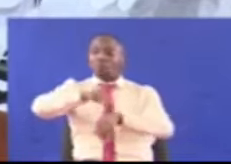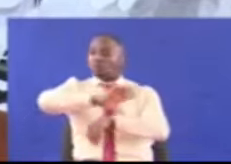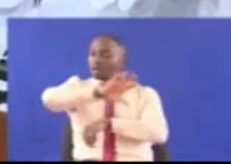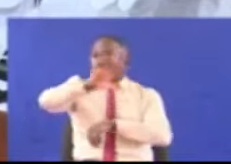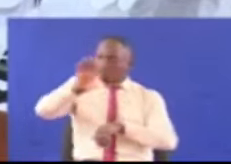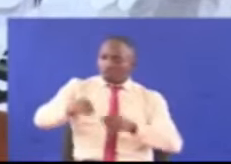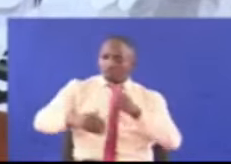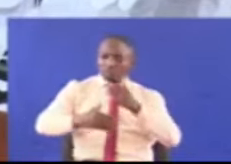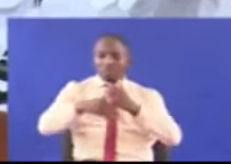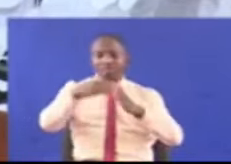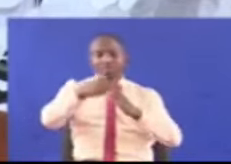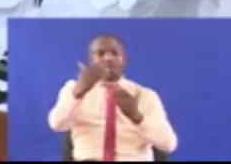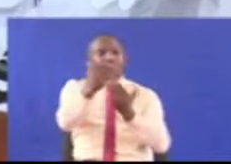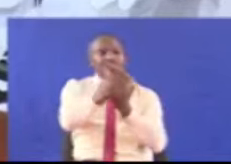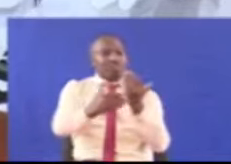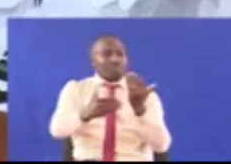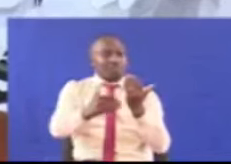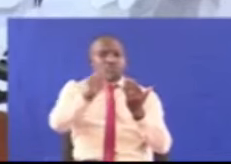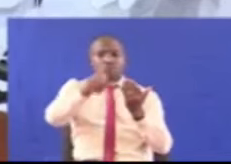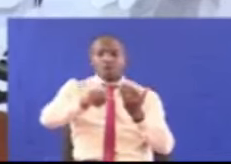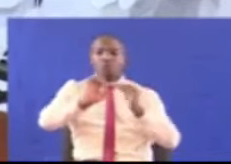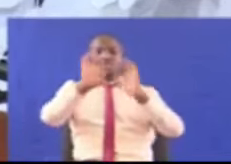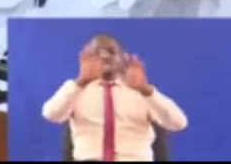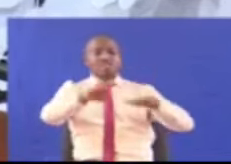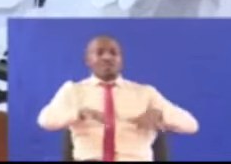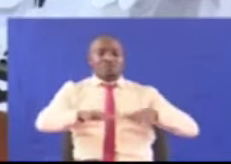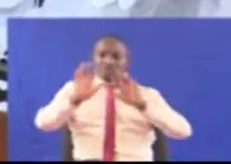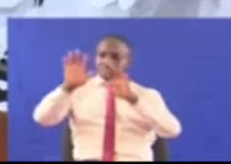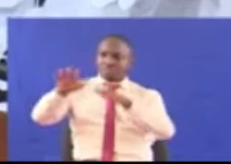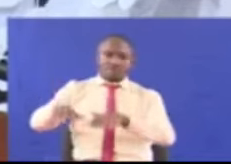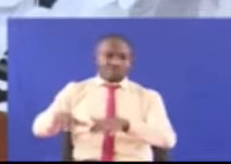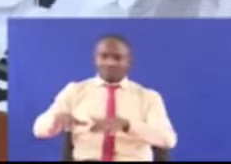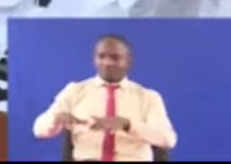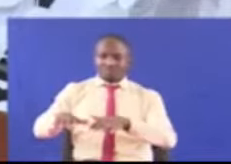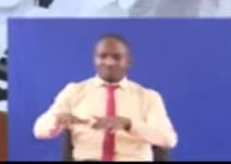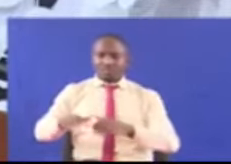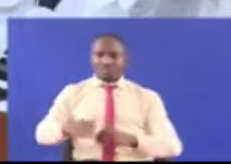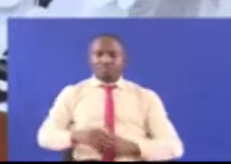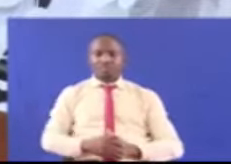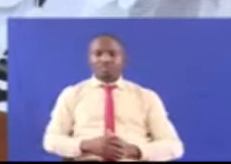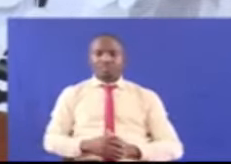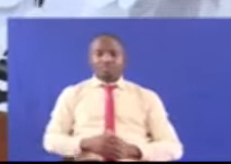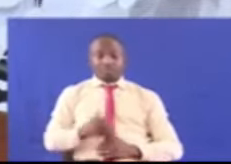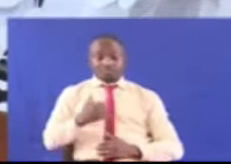wanahangaikia kuinyanyua taifa letu. Niwaombe.